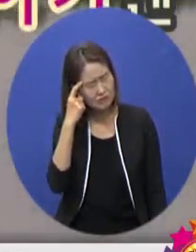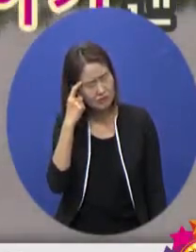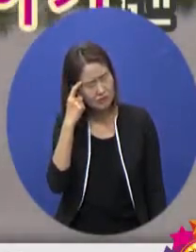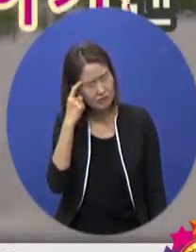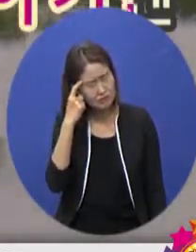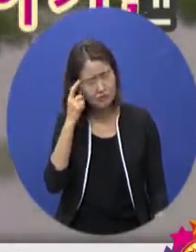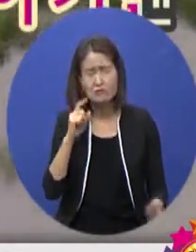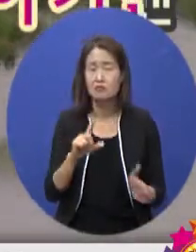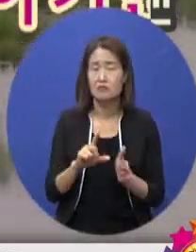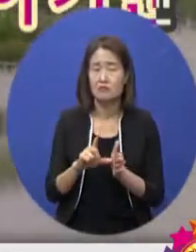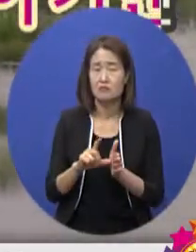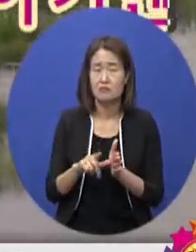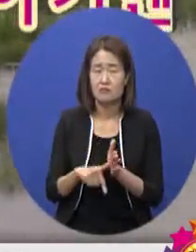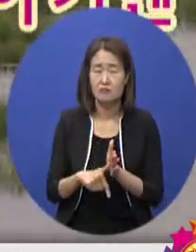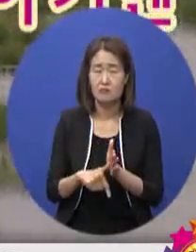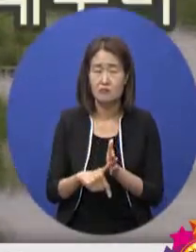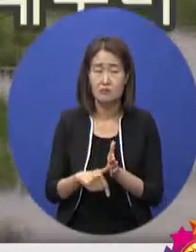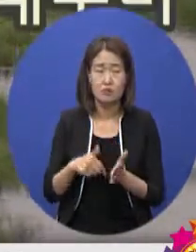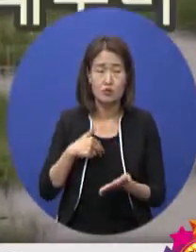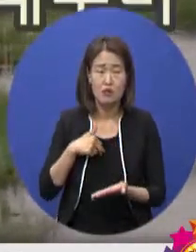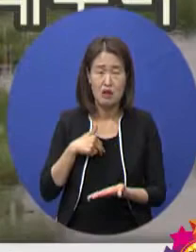생각하기